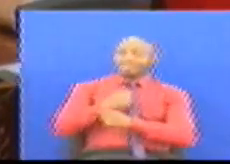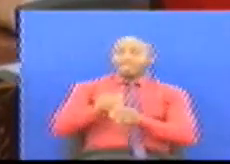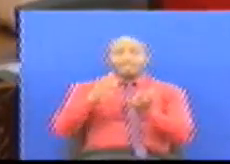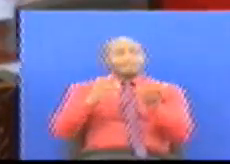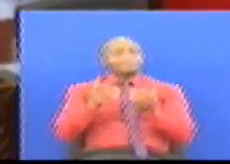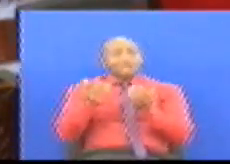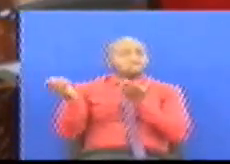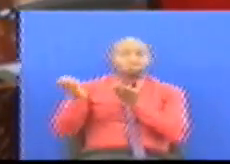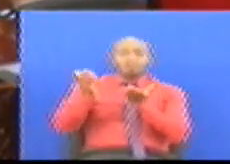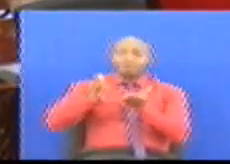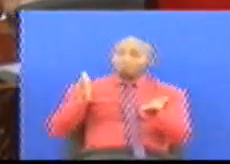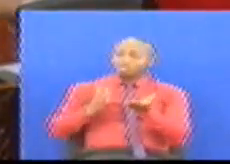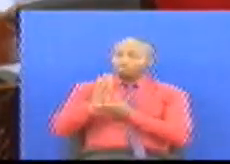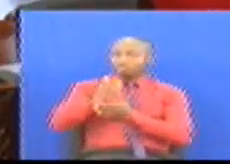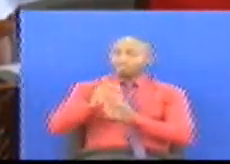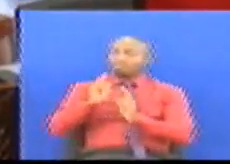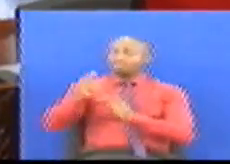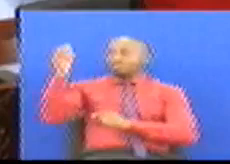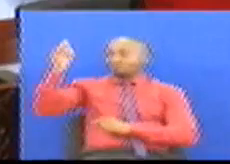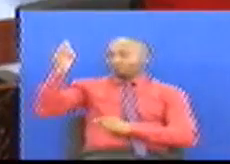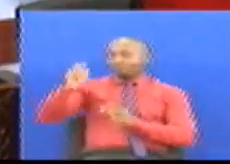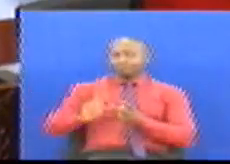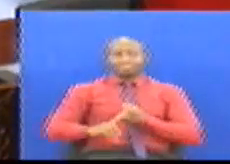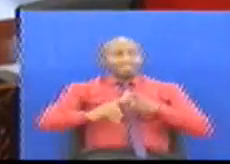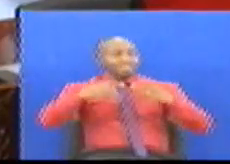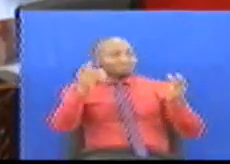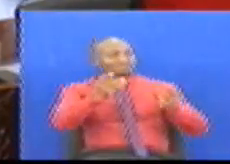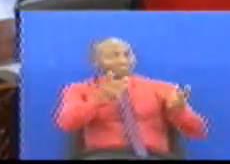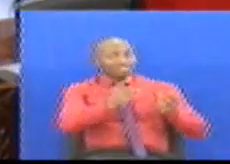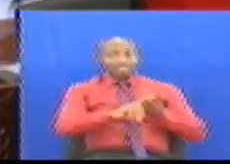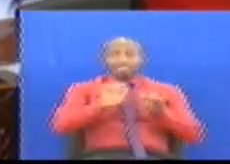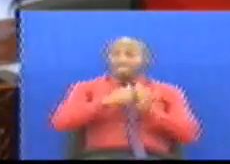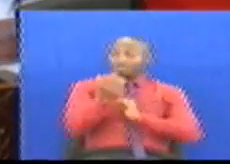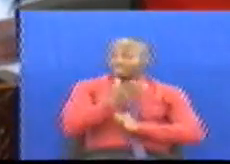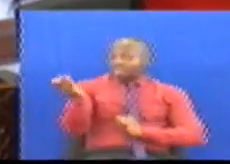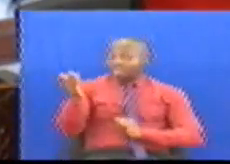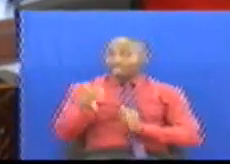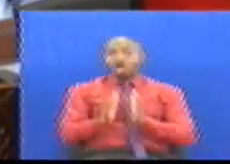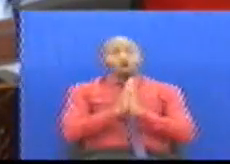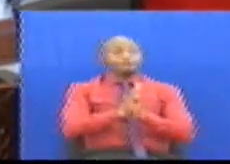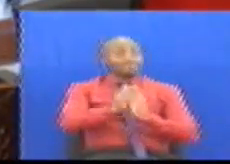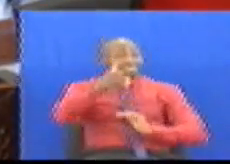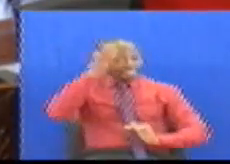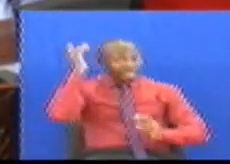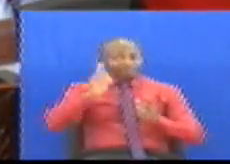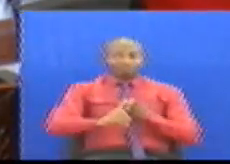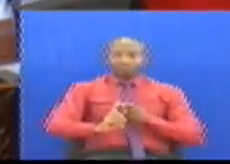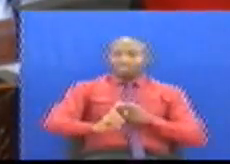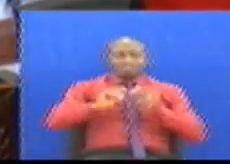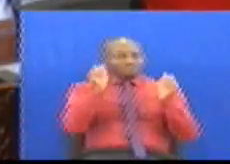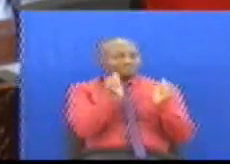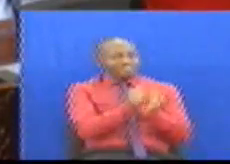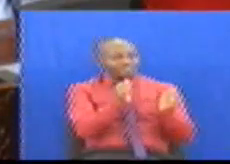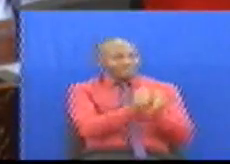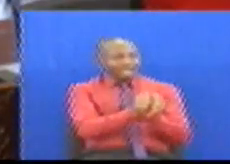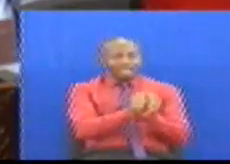maendeleo ama masomo jinsi yatakavyoendelea. Lakini kingine ambacho nilichokuwa napenda kuiomba serikali, hizi facilities